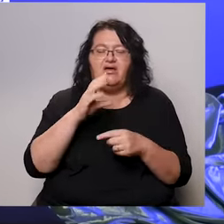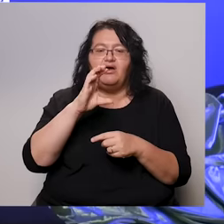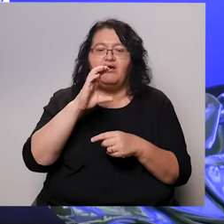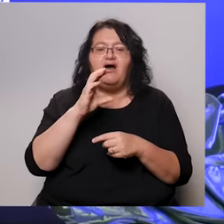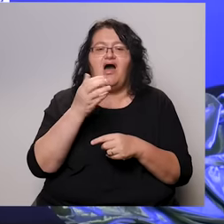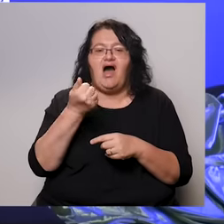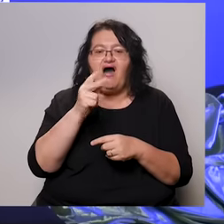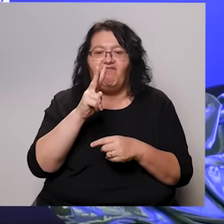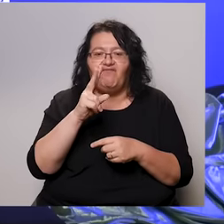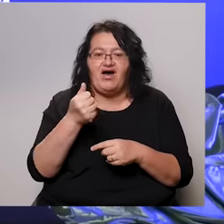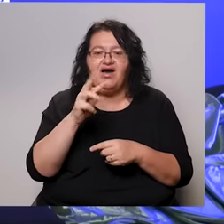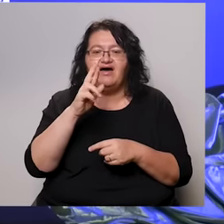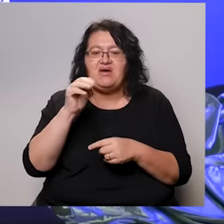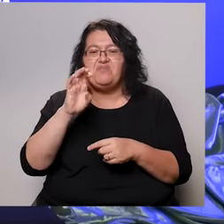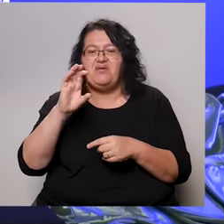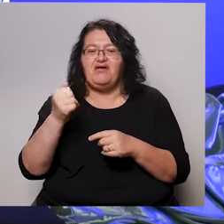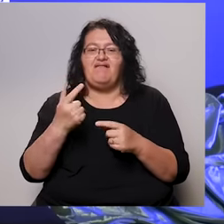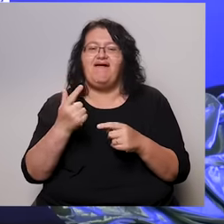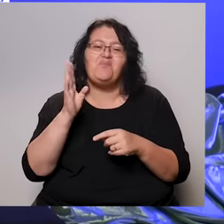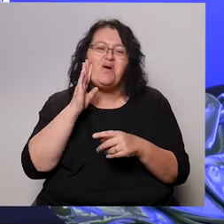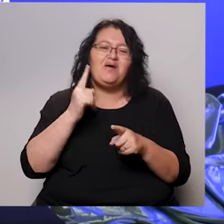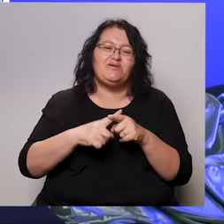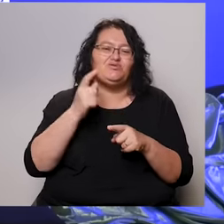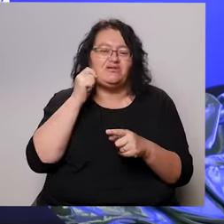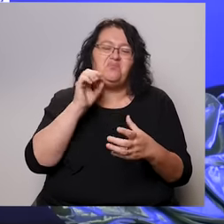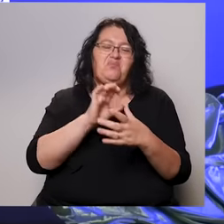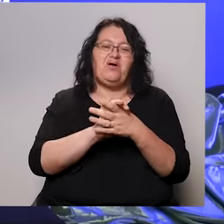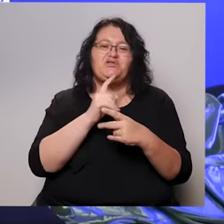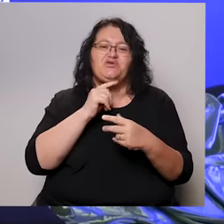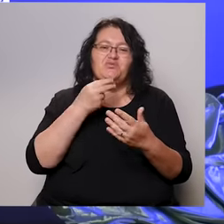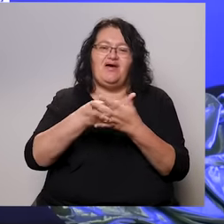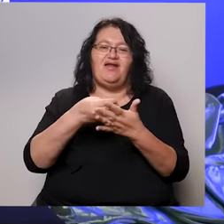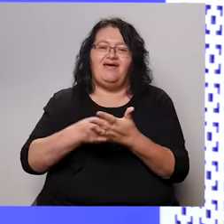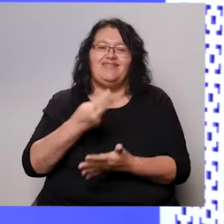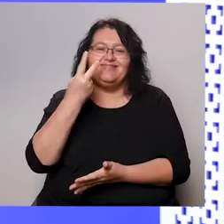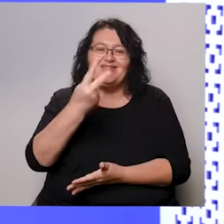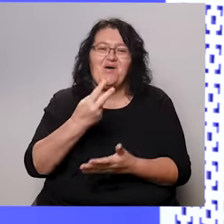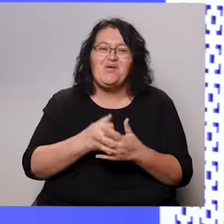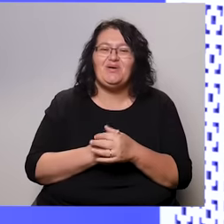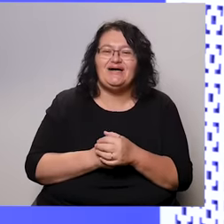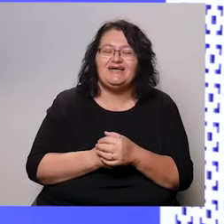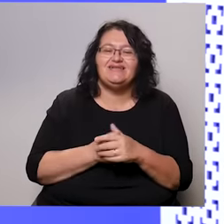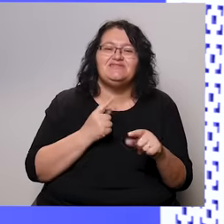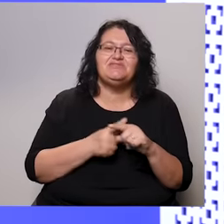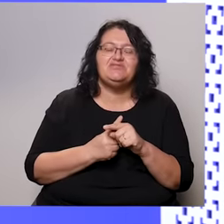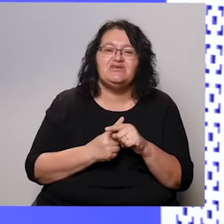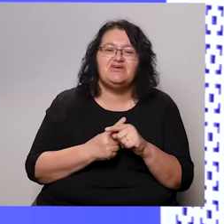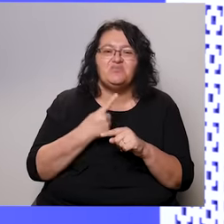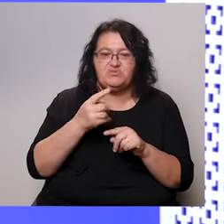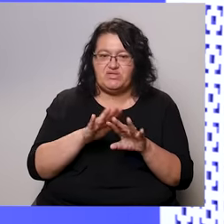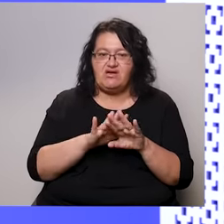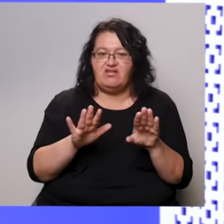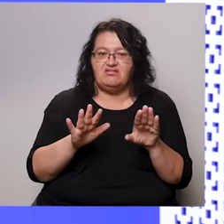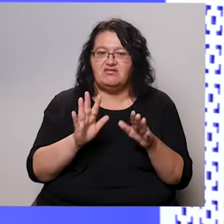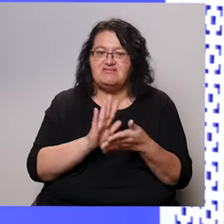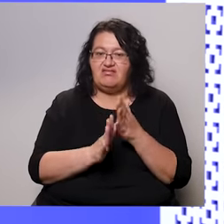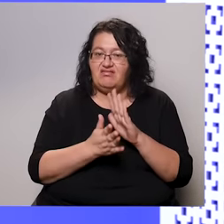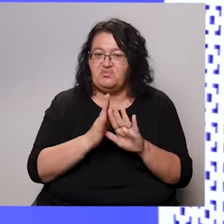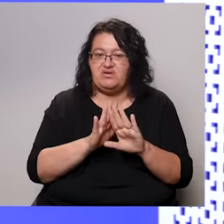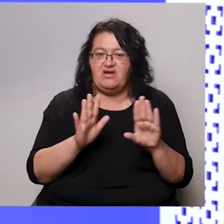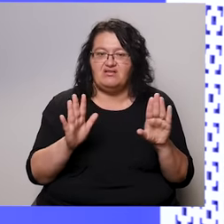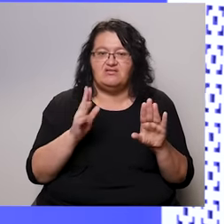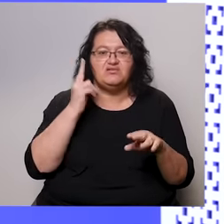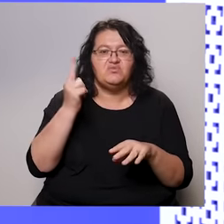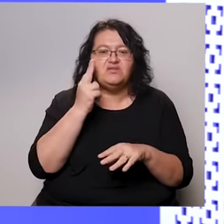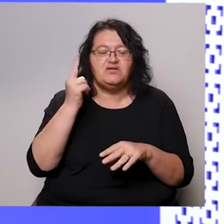Rebecca. Ca să fim câștigat amândoi. Da, să fim împliniți amândoi. Și am zis gata. S-a terminat.